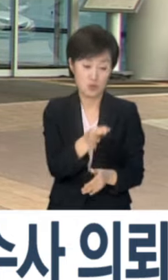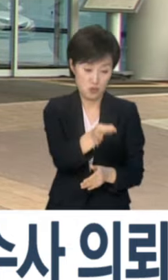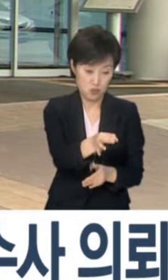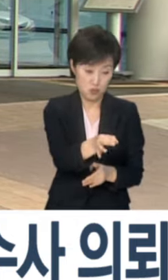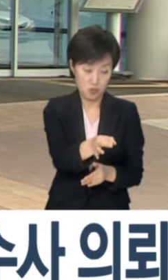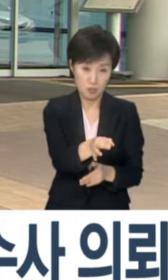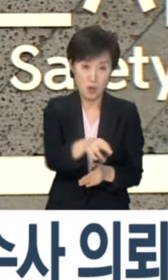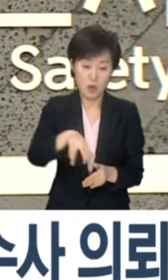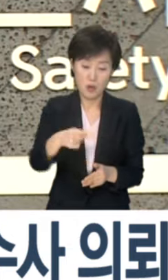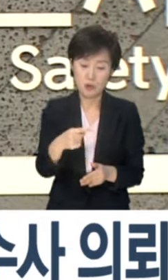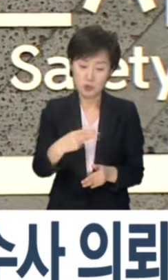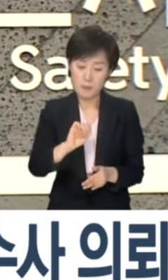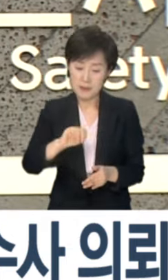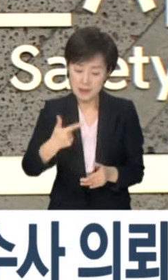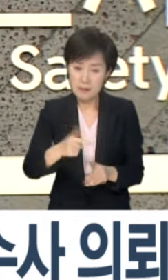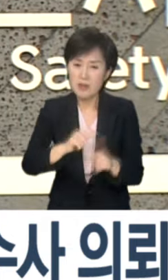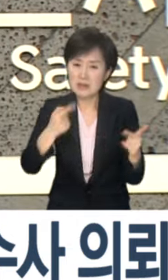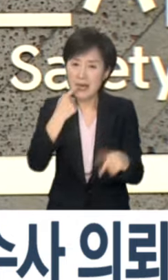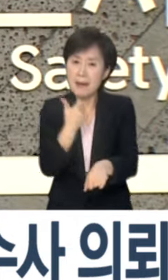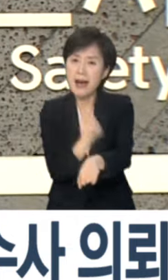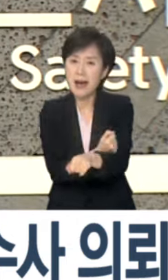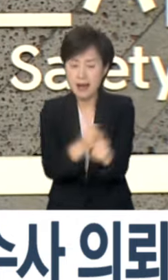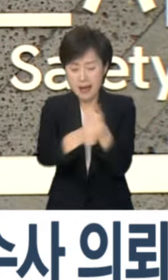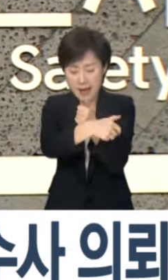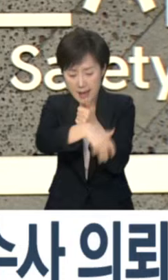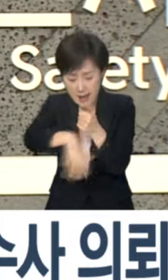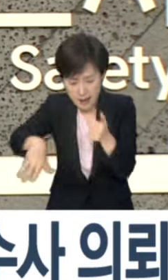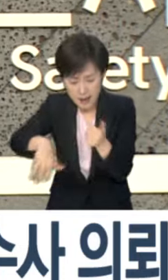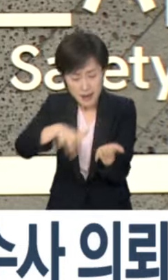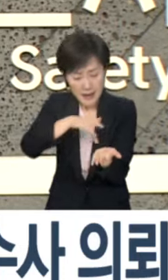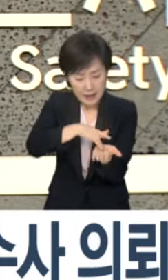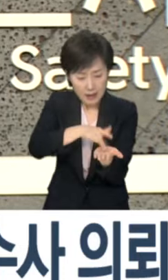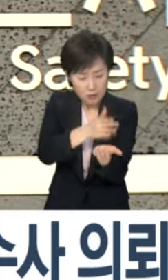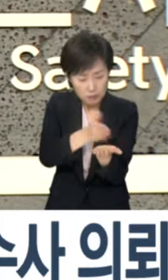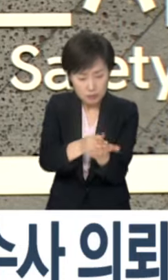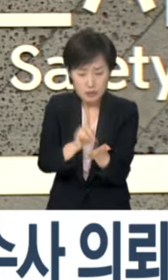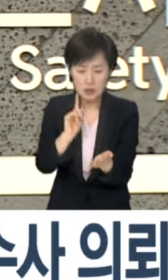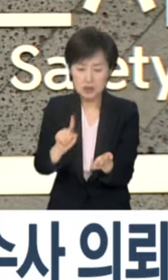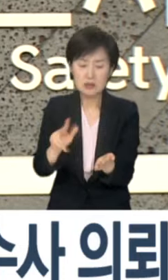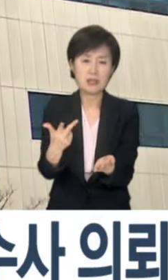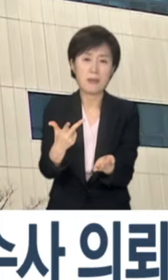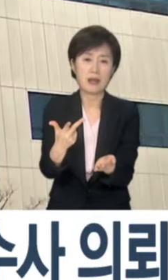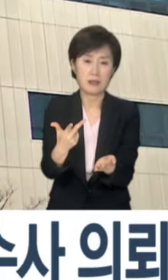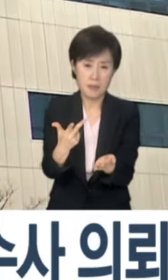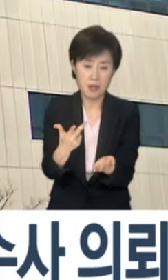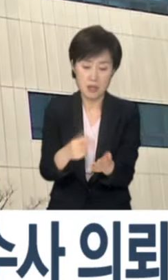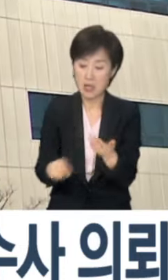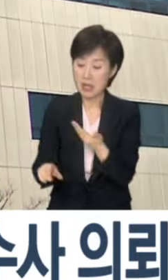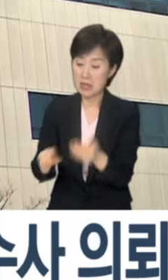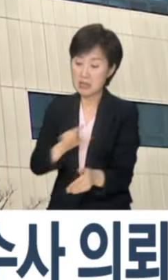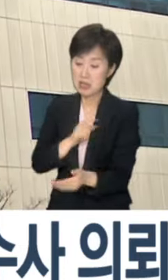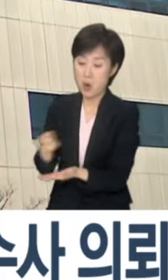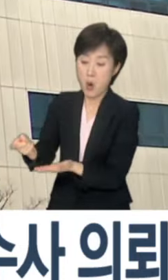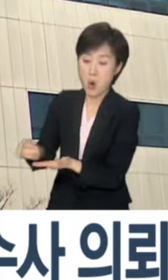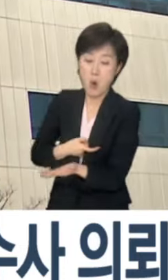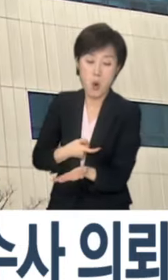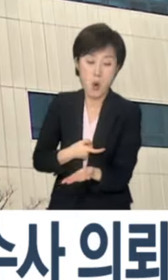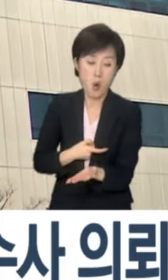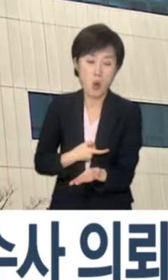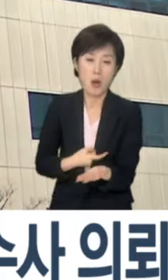졸피뎀과 디에타민 등 향정신성 의약품 1700 한정을 타인의 명의로 처방받거나